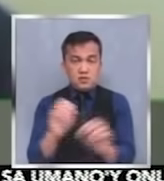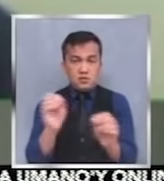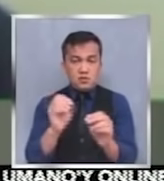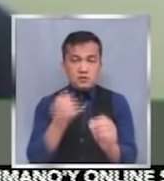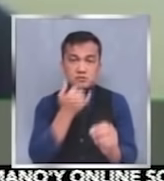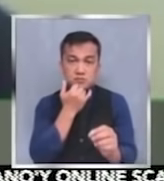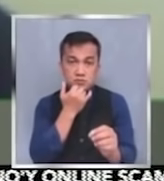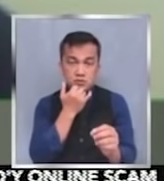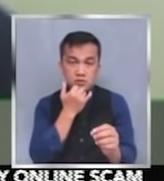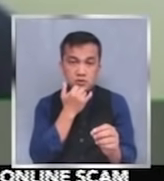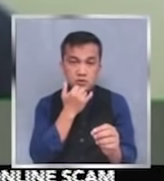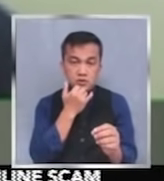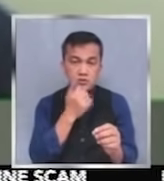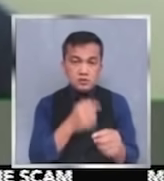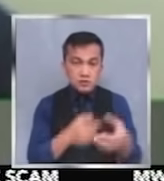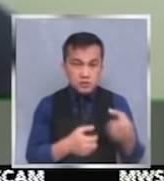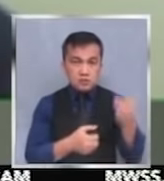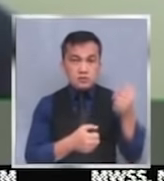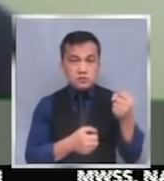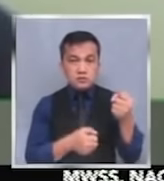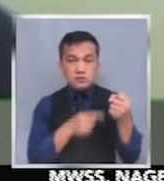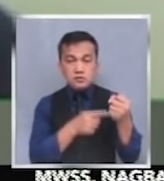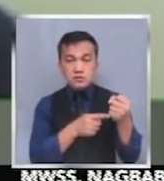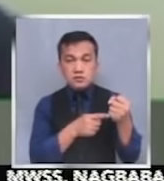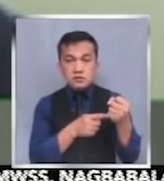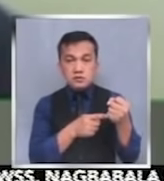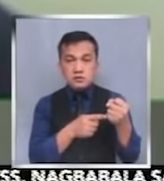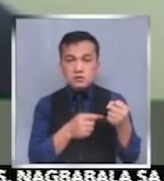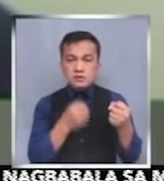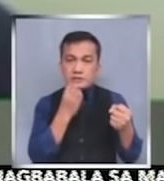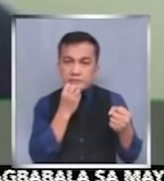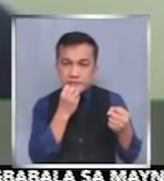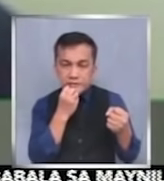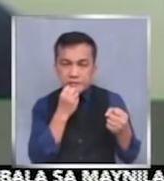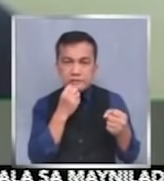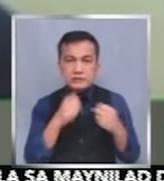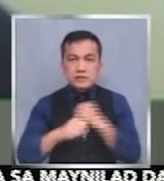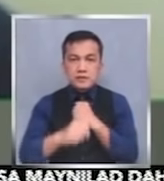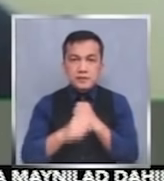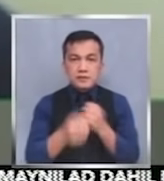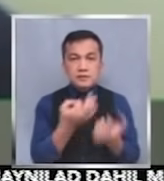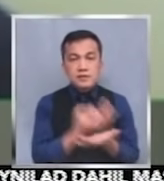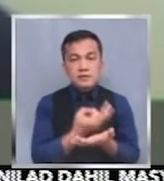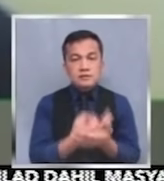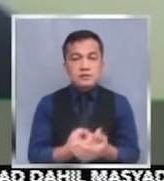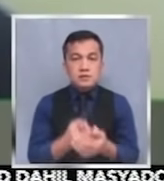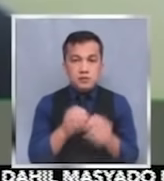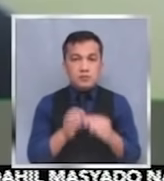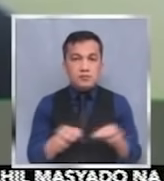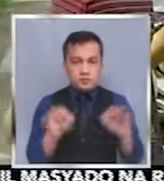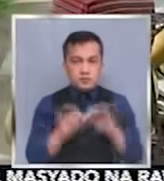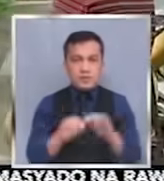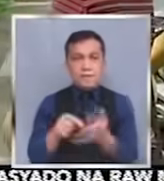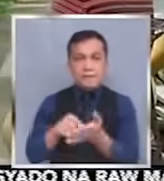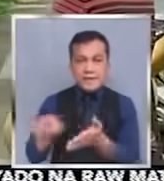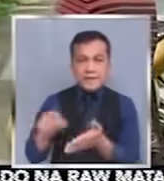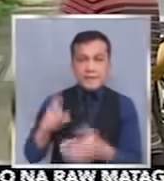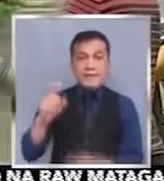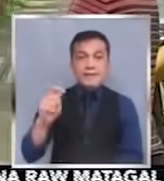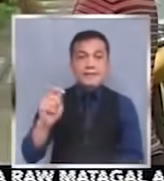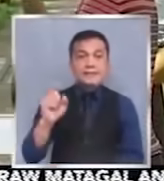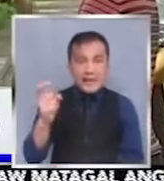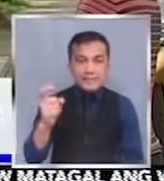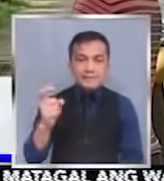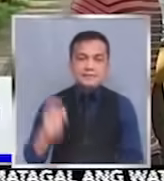with hanging on to unspent campaign funds as long as you pay taxes on them.